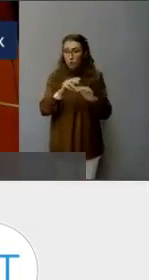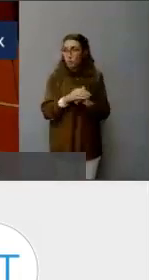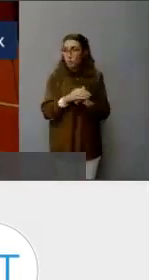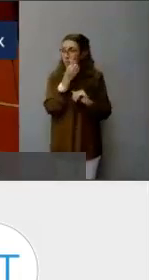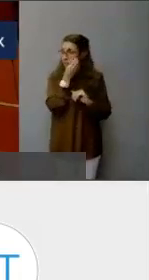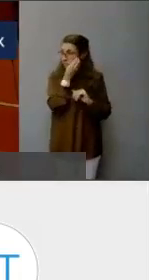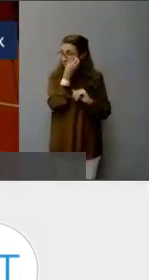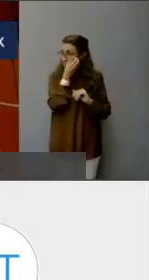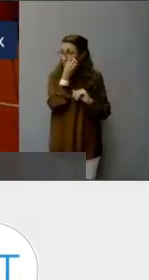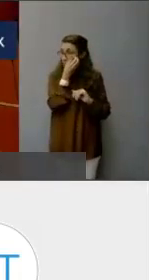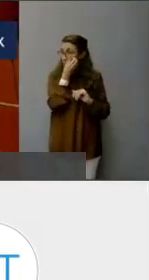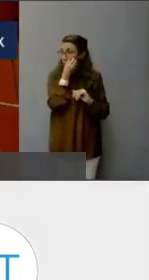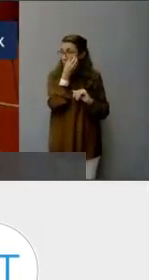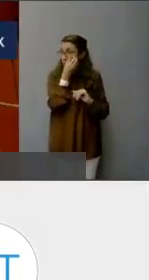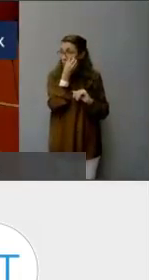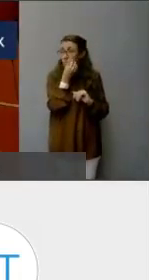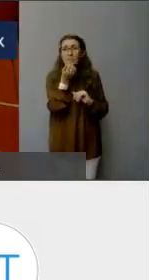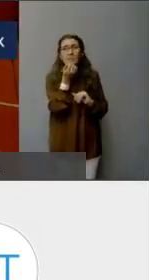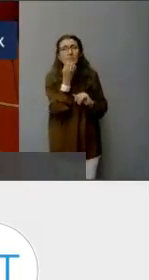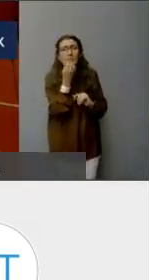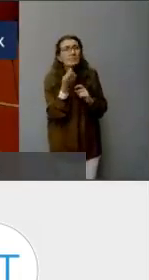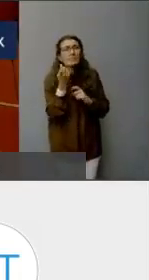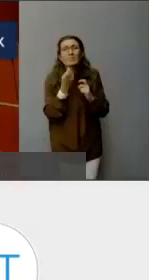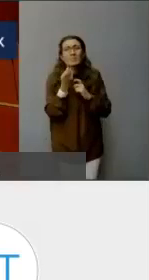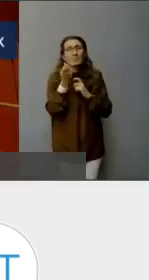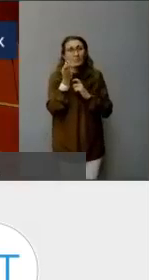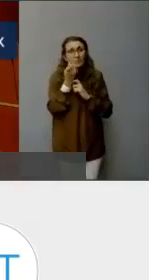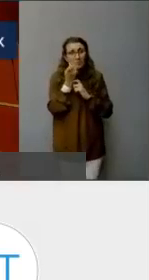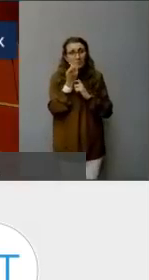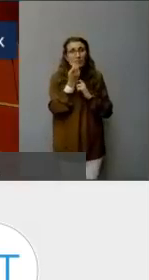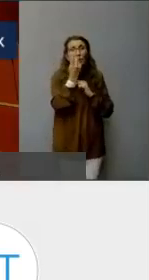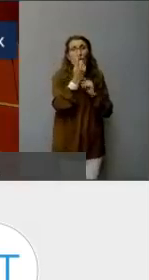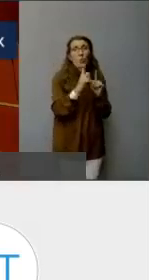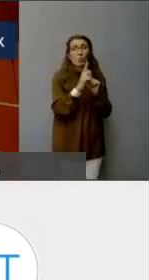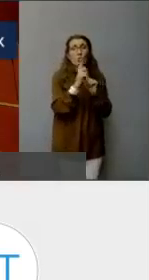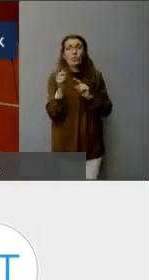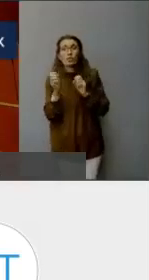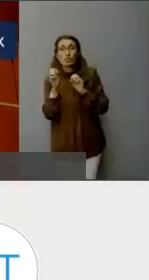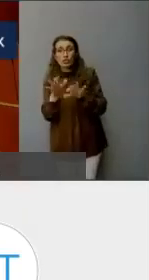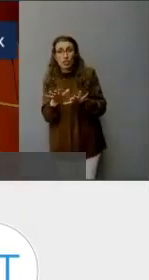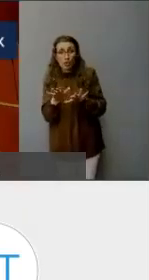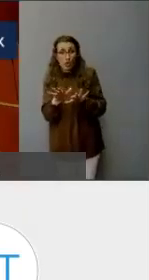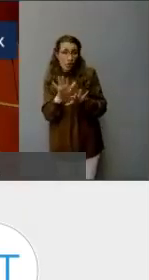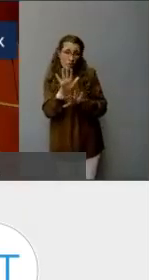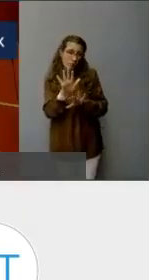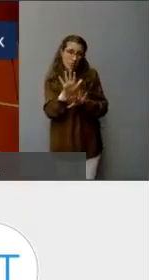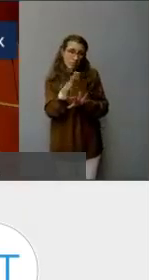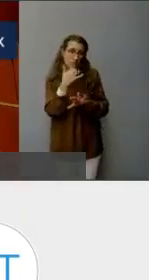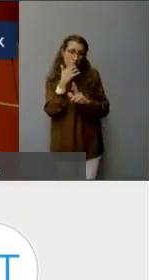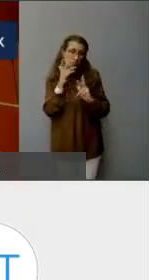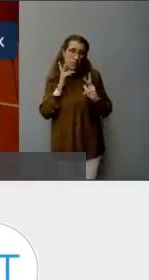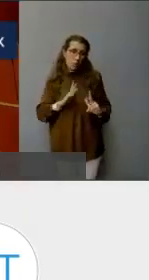sì no no sto tornato indietro ma sto facendo dal primo al diciannove gli altri sono già stati fatti quindi non abbiate paura